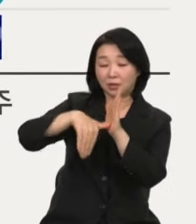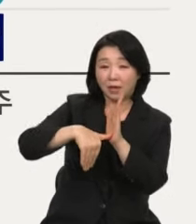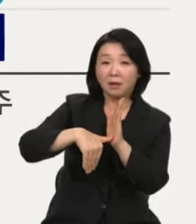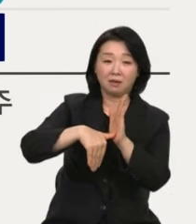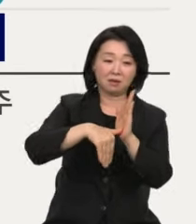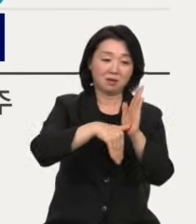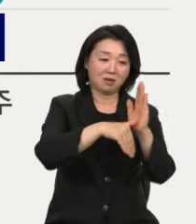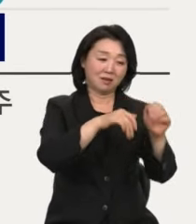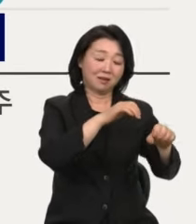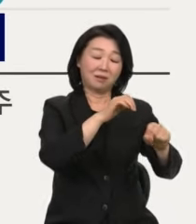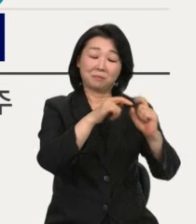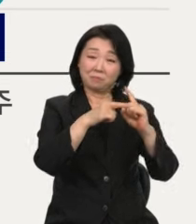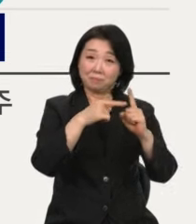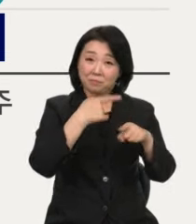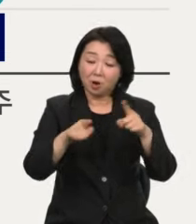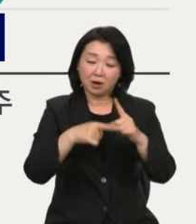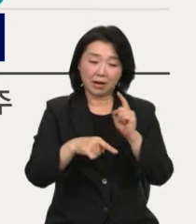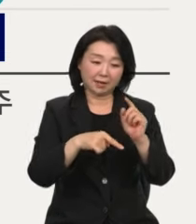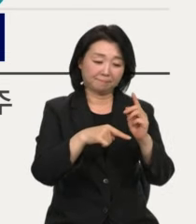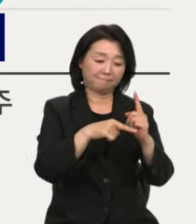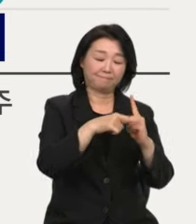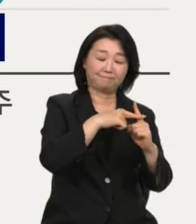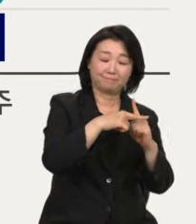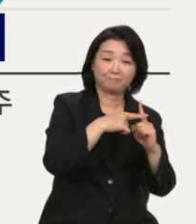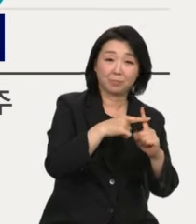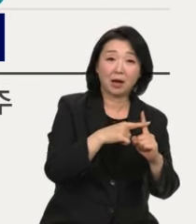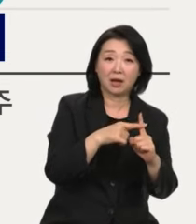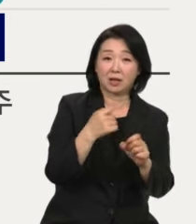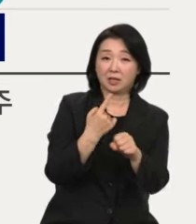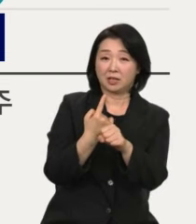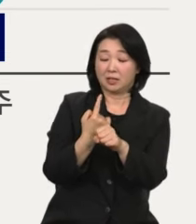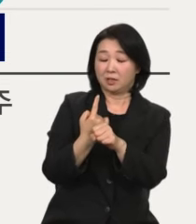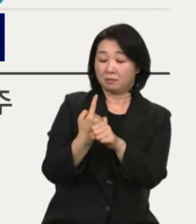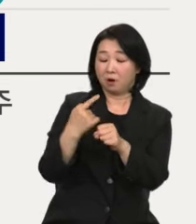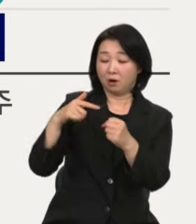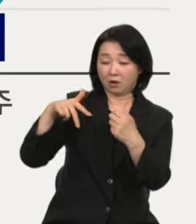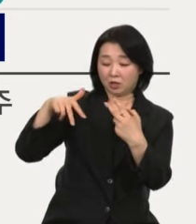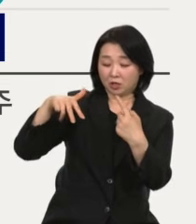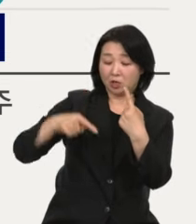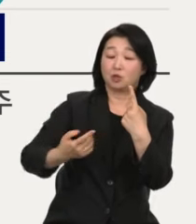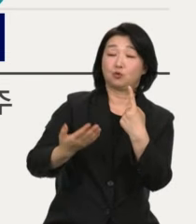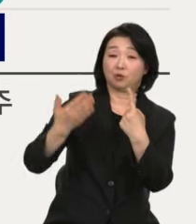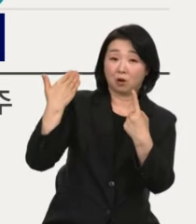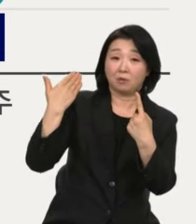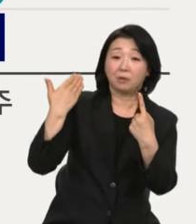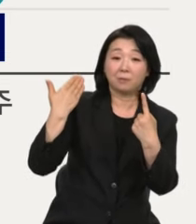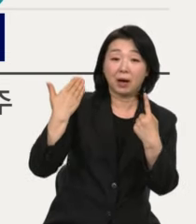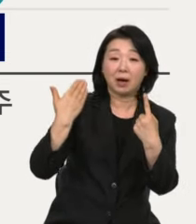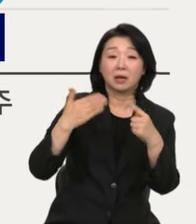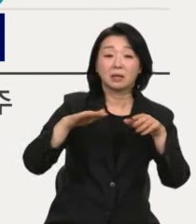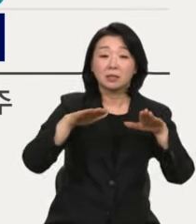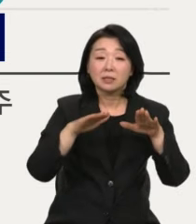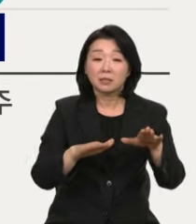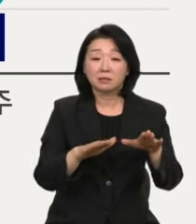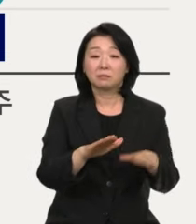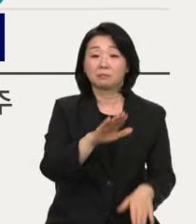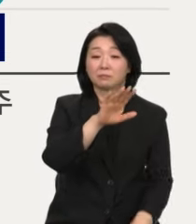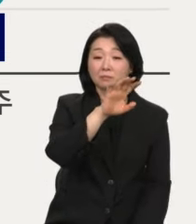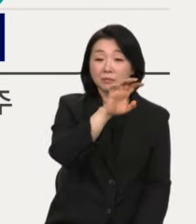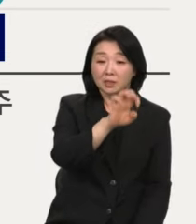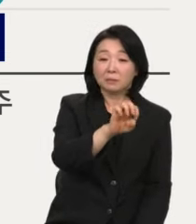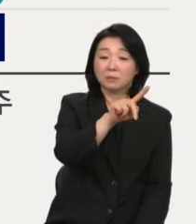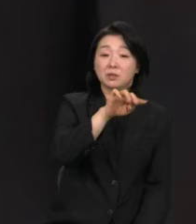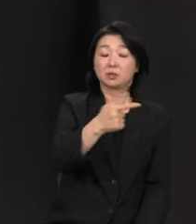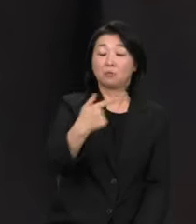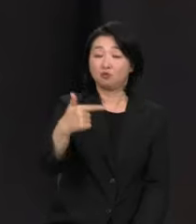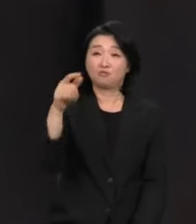긍정평가가 한 주 전 37.3%에서 4.7%포인트 떨어진 32.6%로